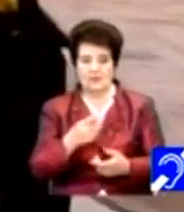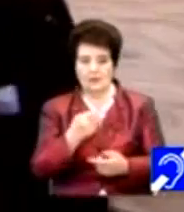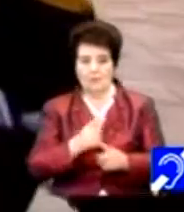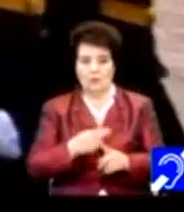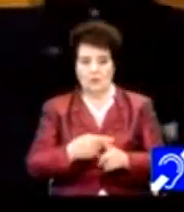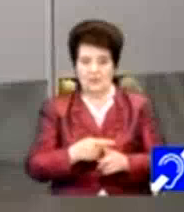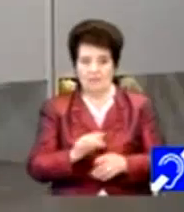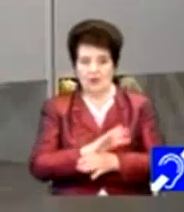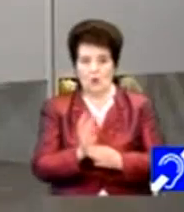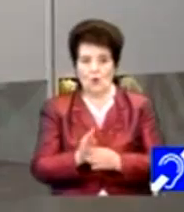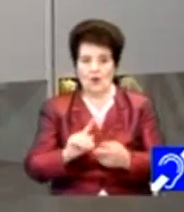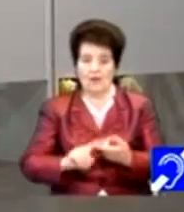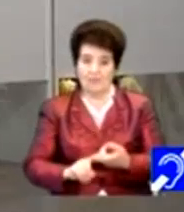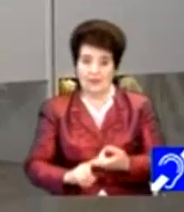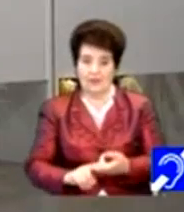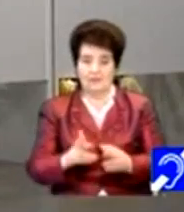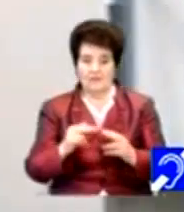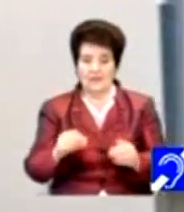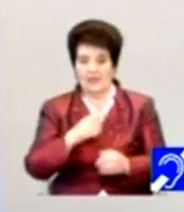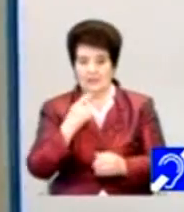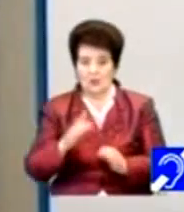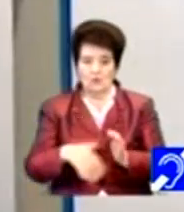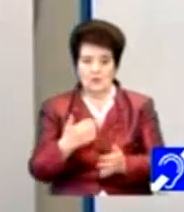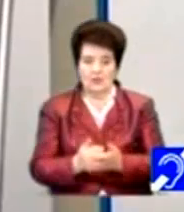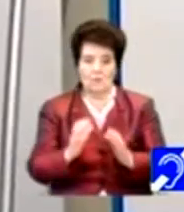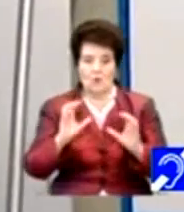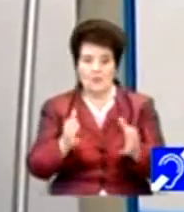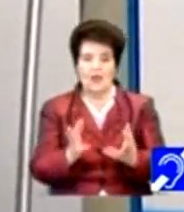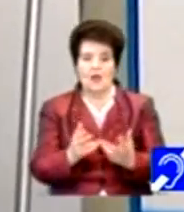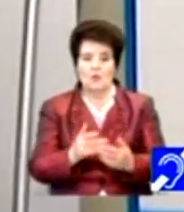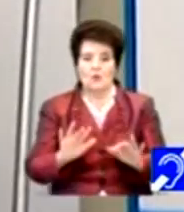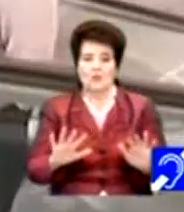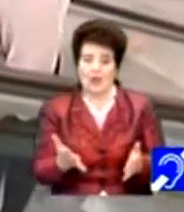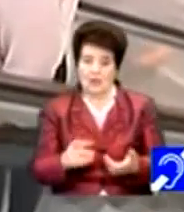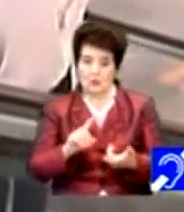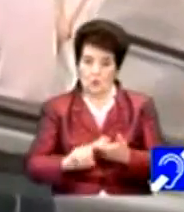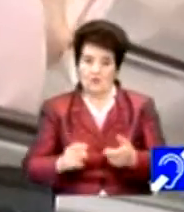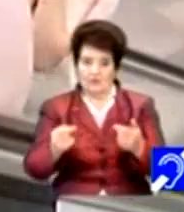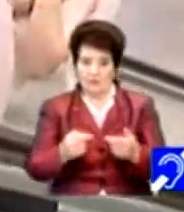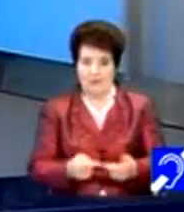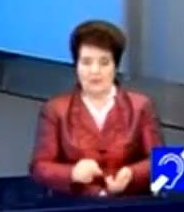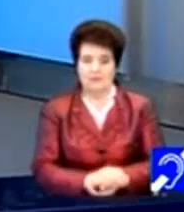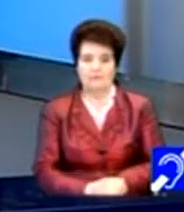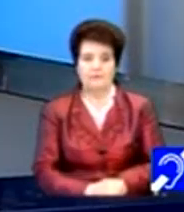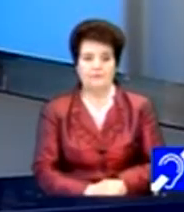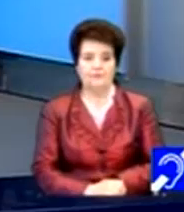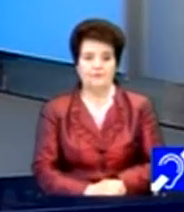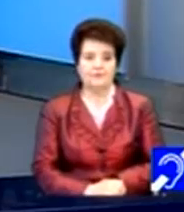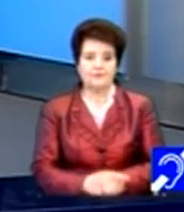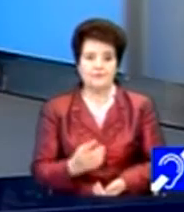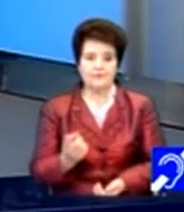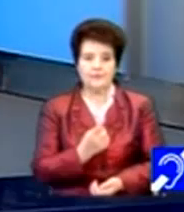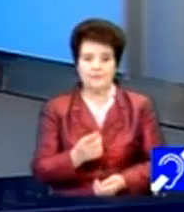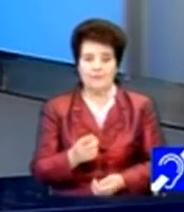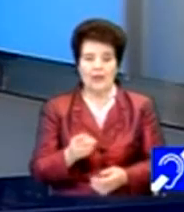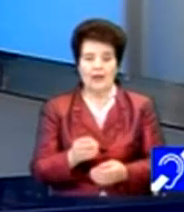la coronavirus. În prezent, Federația Rusă este printre liderii mondiali la numărul de cazuri confirmate. În plină